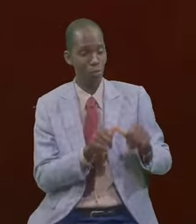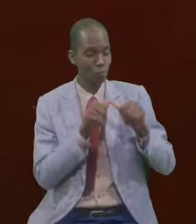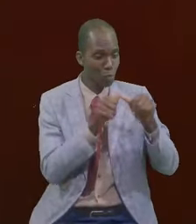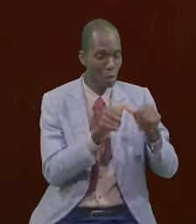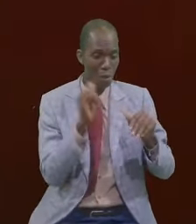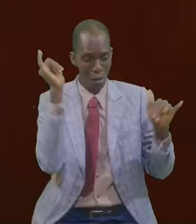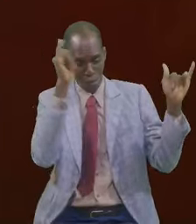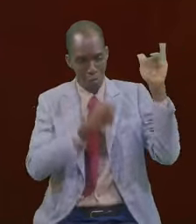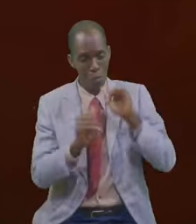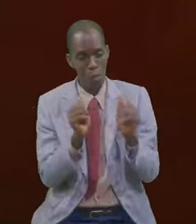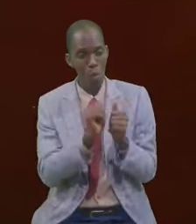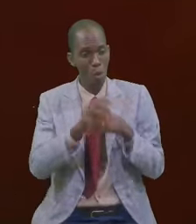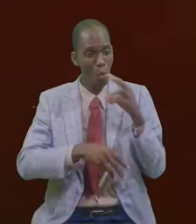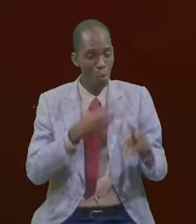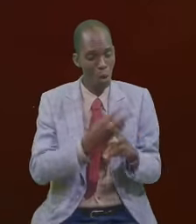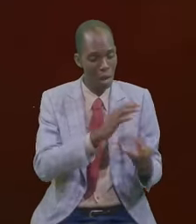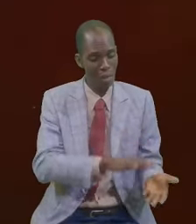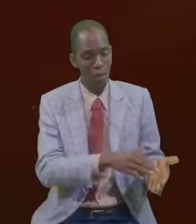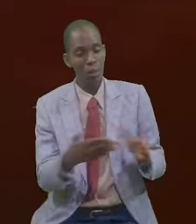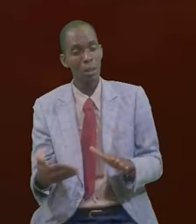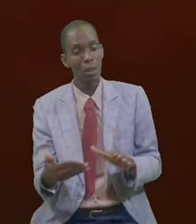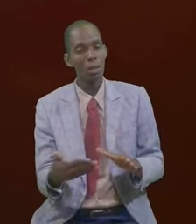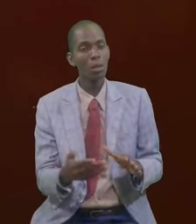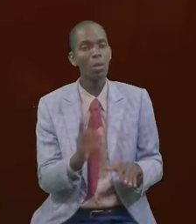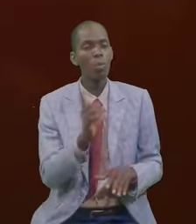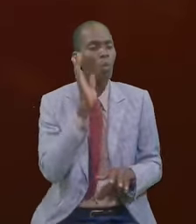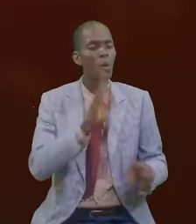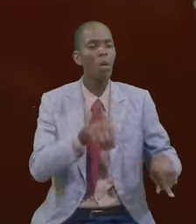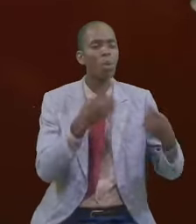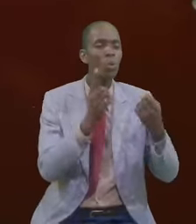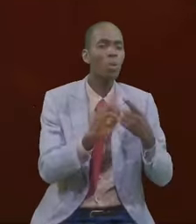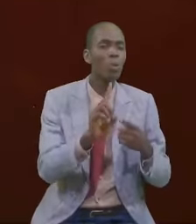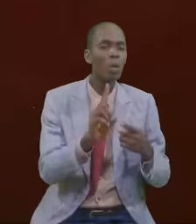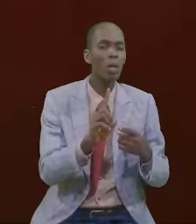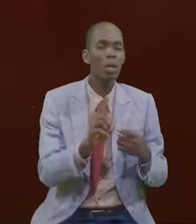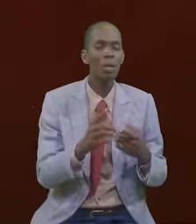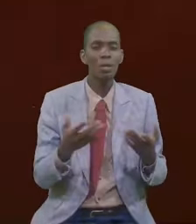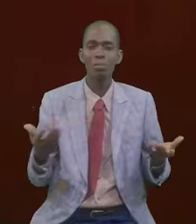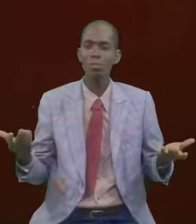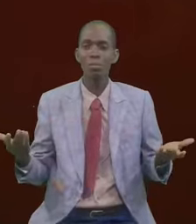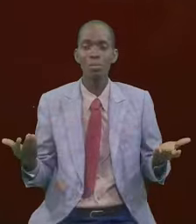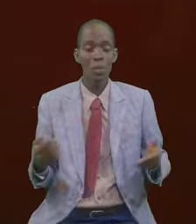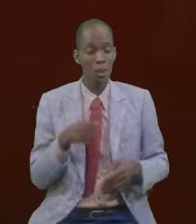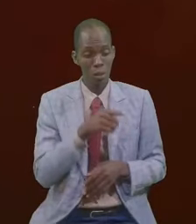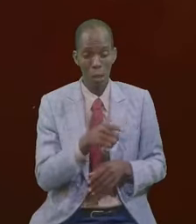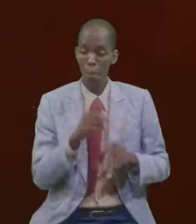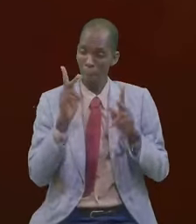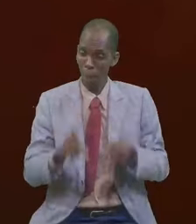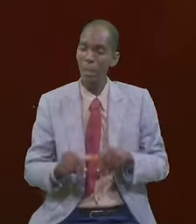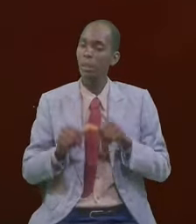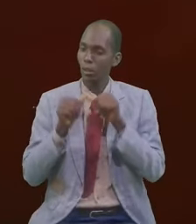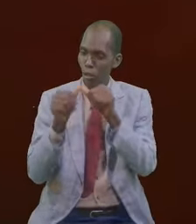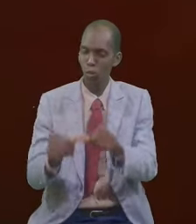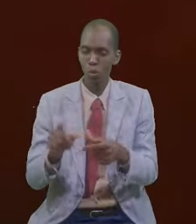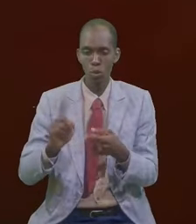cet état-là, où est-ce que la personne passera son éternité? La personne demeure physiquement dans l'église.